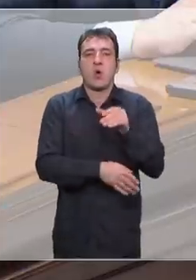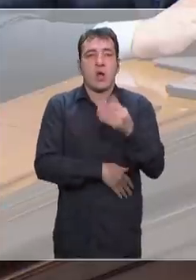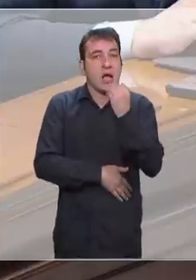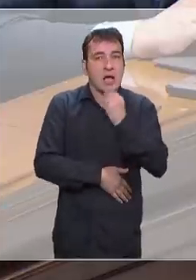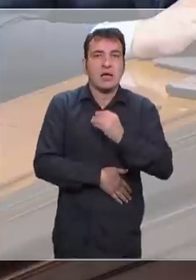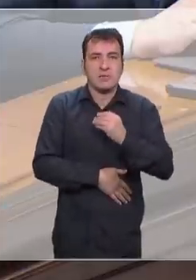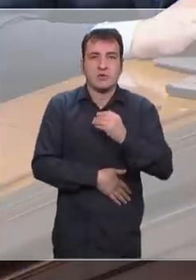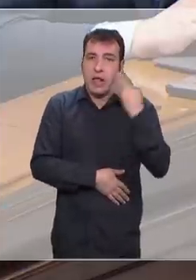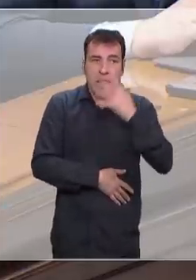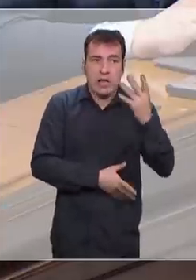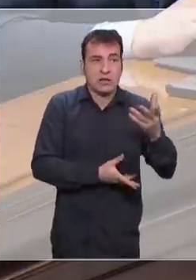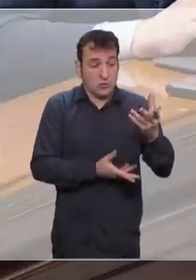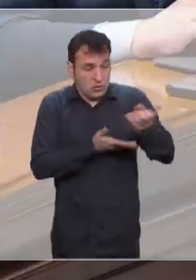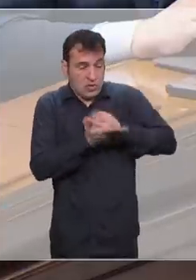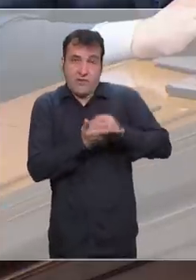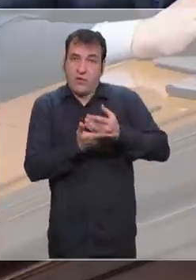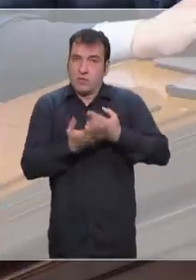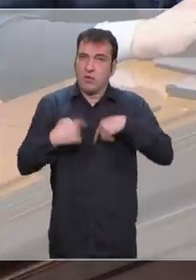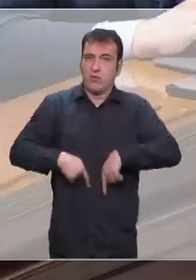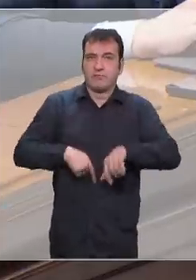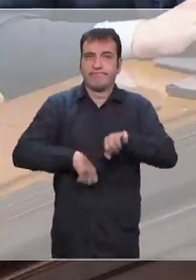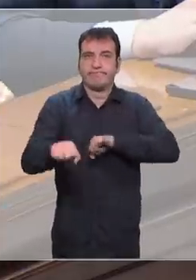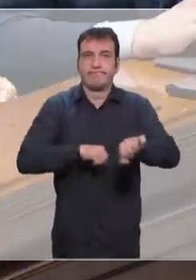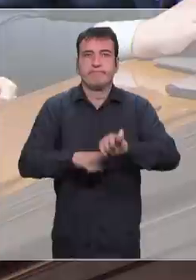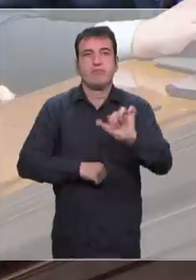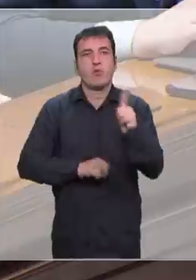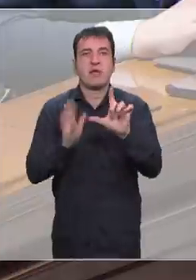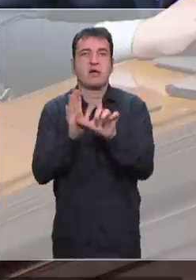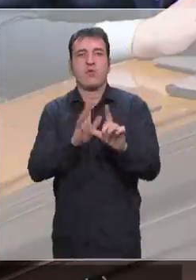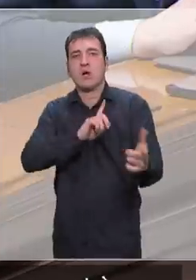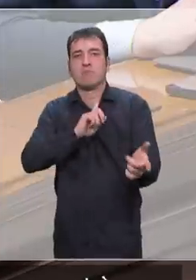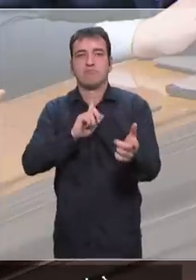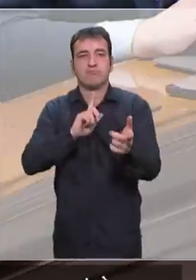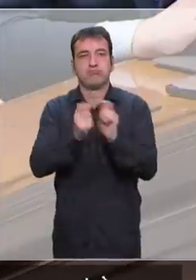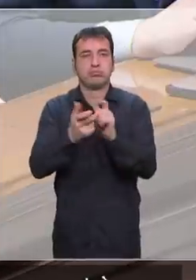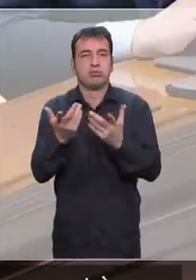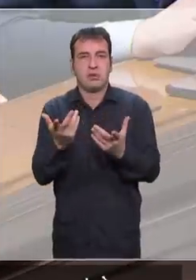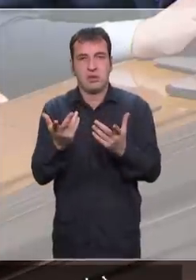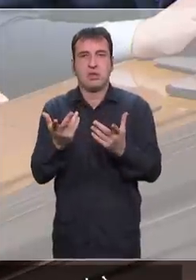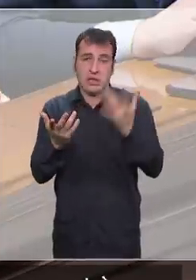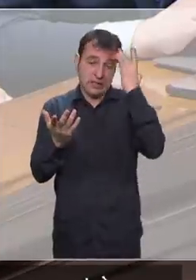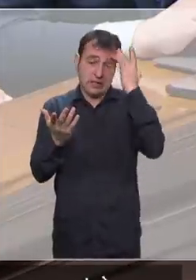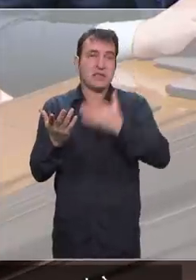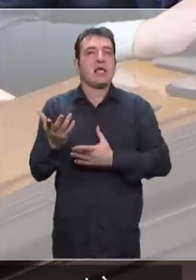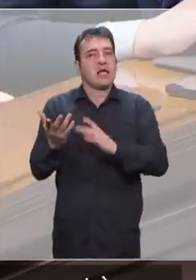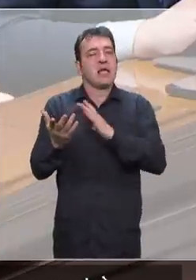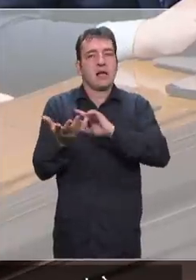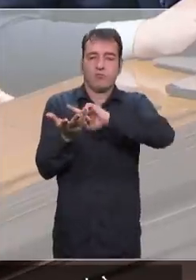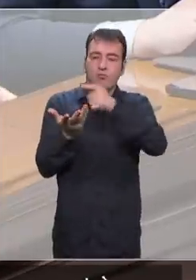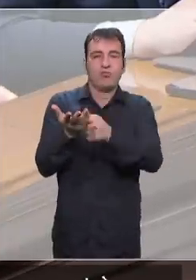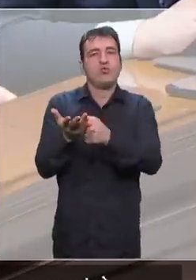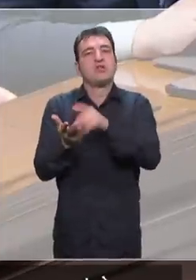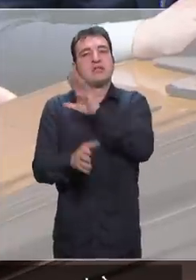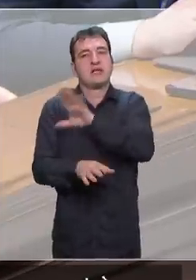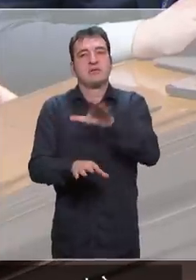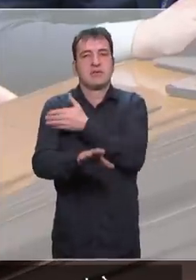le gouvernement agit. La première loi de finances rectificative cet été comportait ainsi une enveloppe exceptionnelle de 55